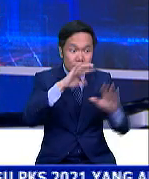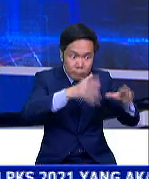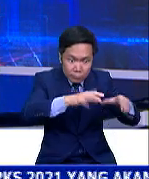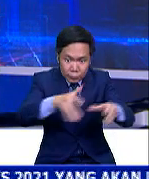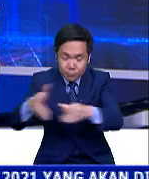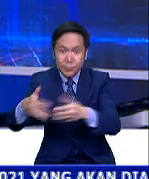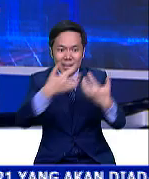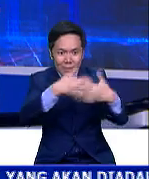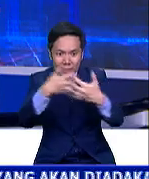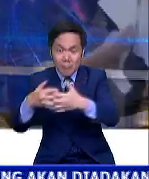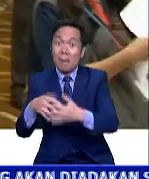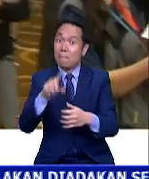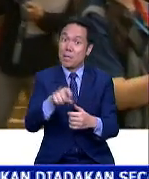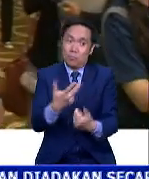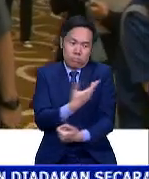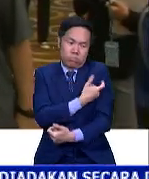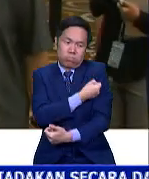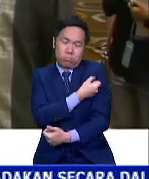industri.